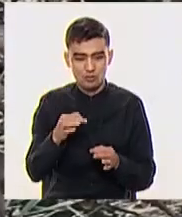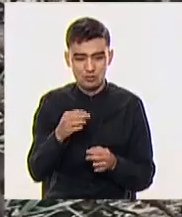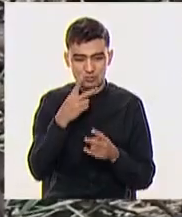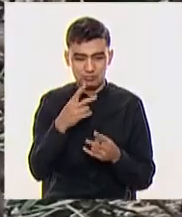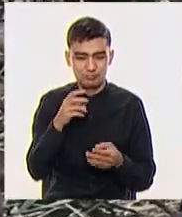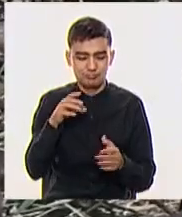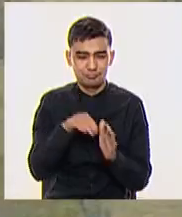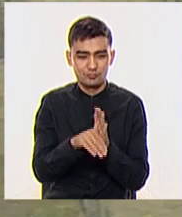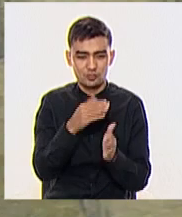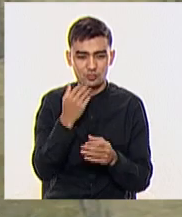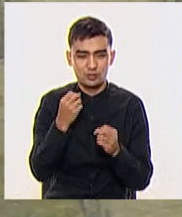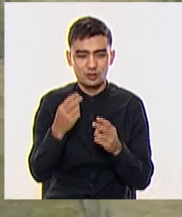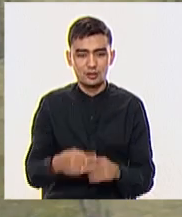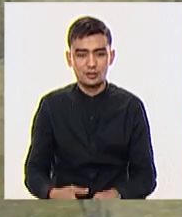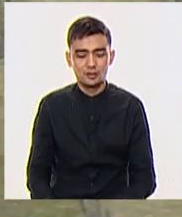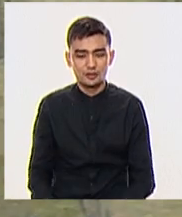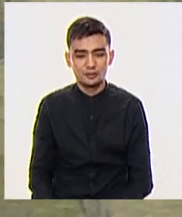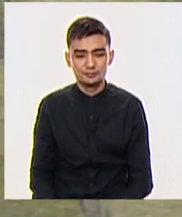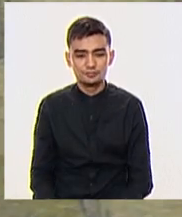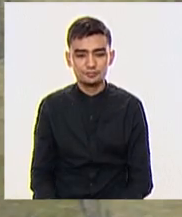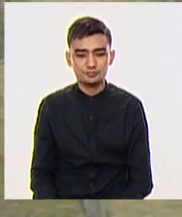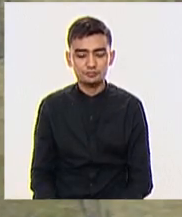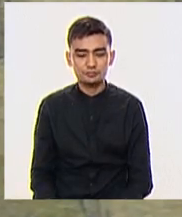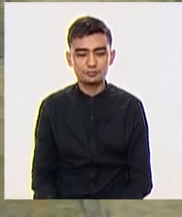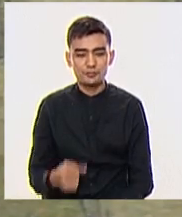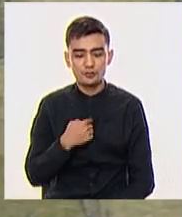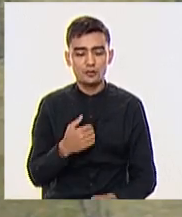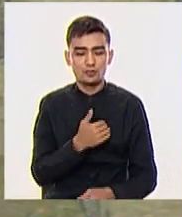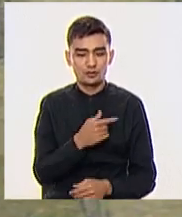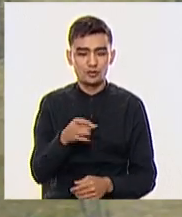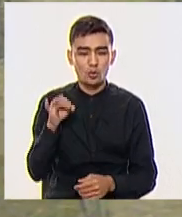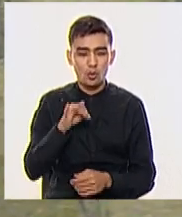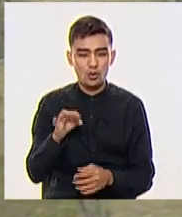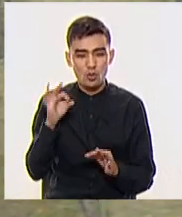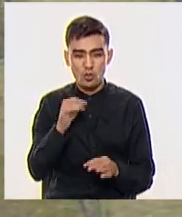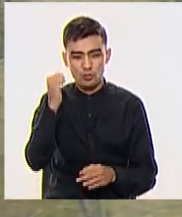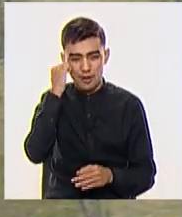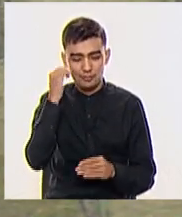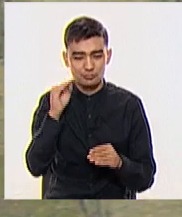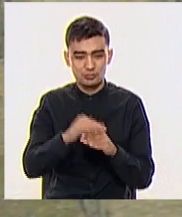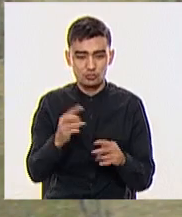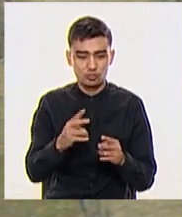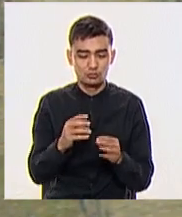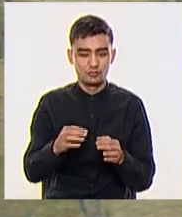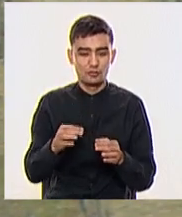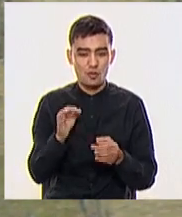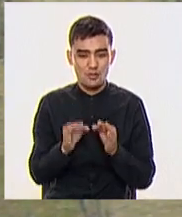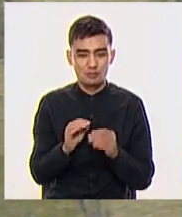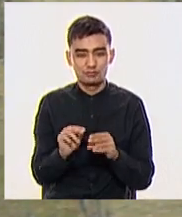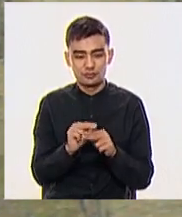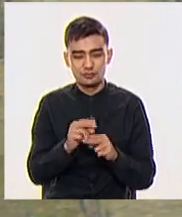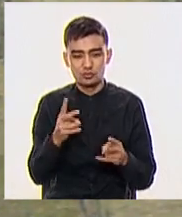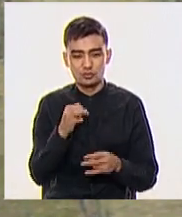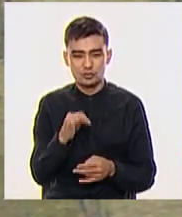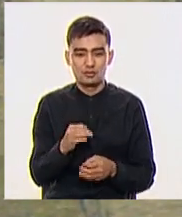әлі енбепті. Тарихи ескерткіштер қатар не есе деп ойлаймын. Әгер бұлда кесенесі енеді, сыртқа